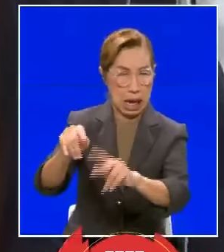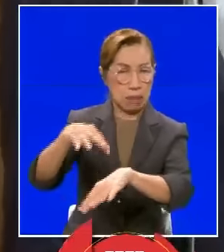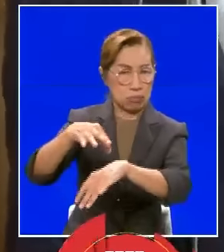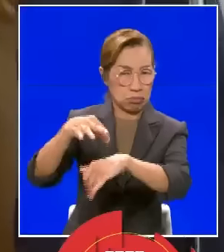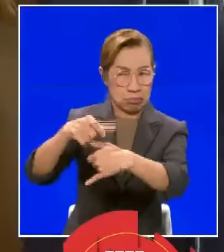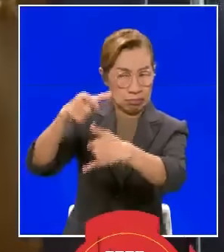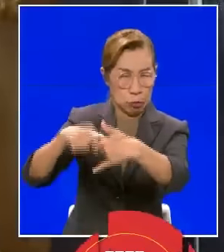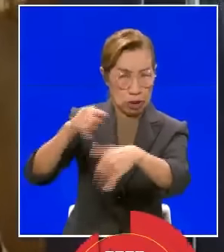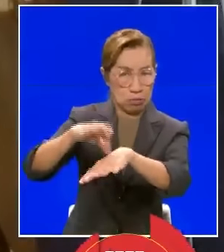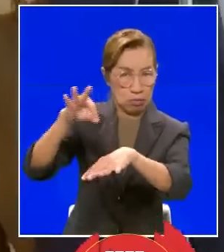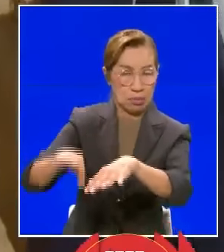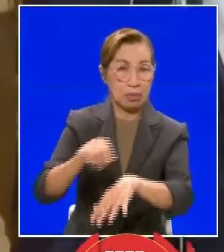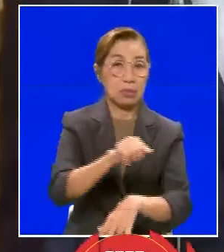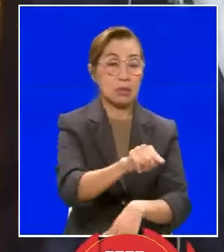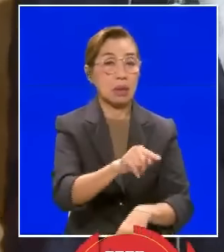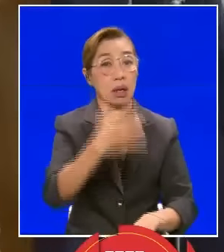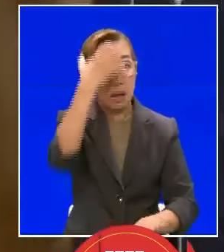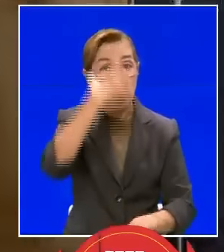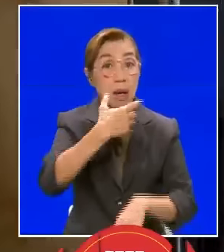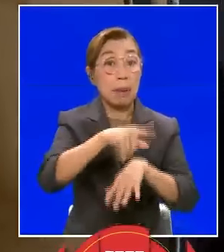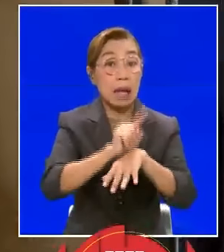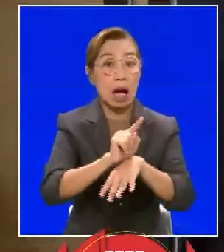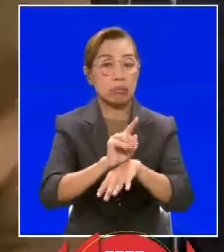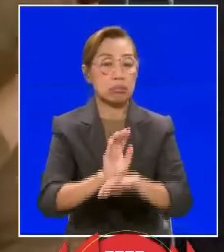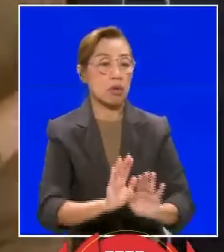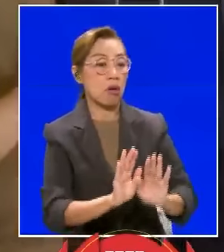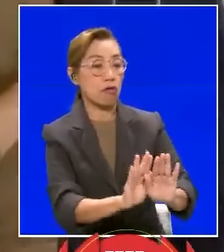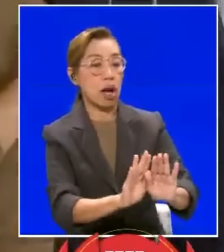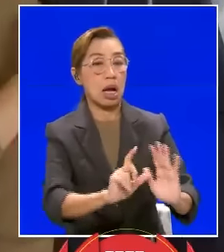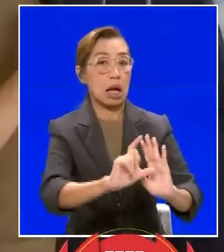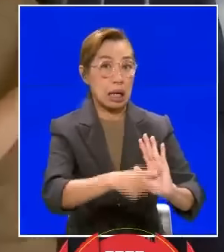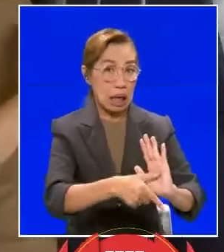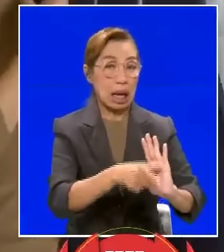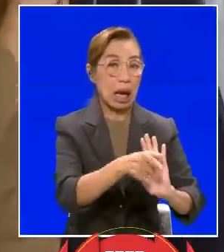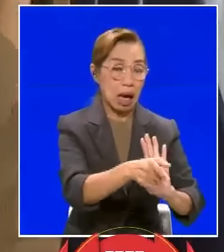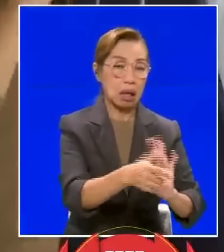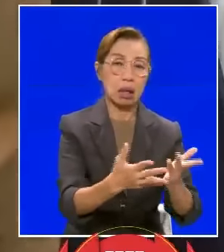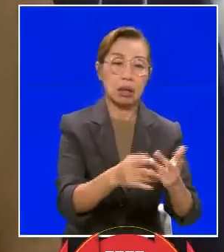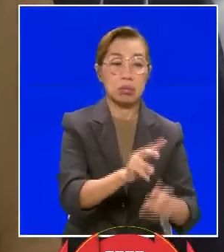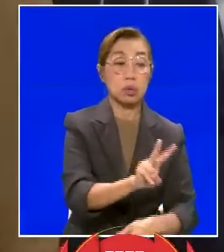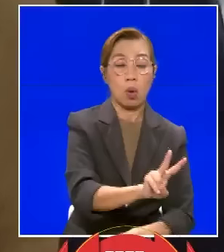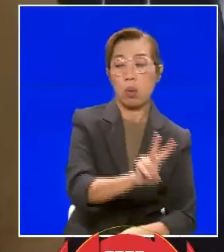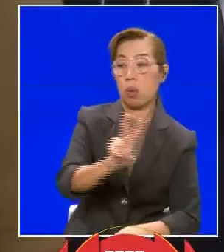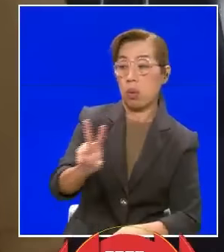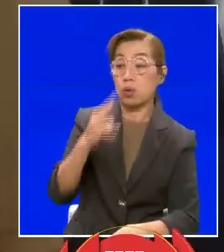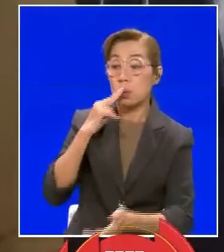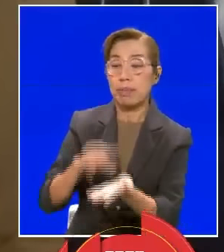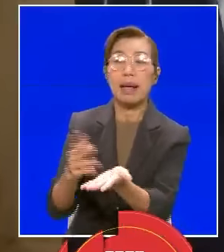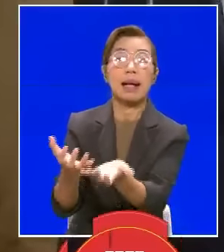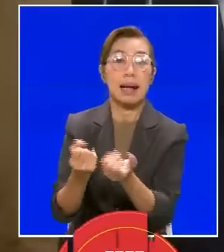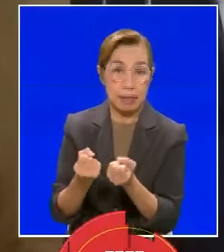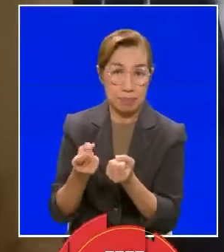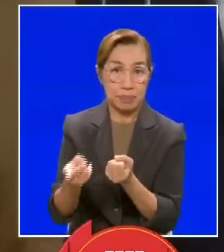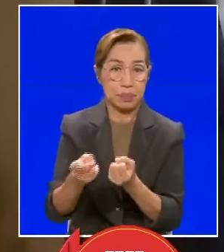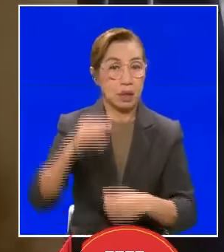ากรโฆษกประธานสภาผู้แทนราษฎรแล้วก็นายมุกสุไลมานเลขานุการประธานสภาผู้แทนราษฎรเป็นผู้รับหนังสือแทน